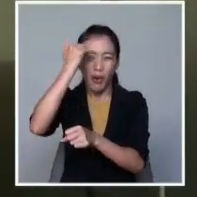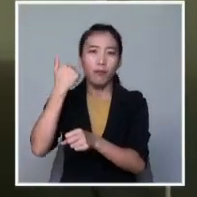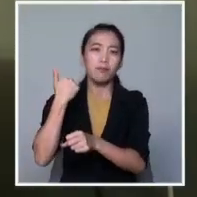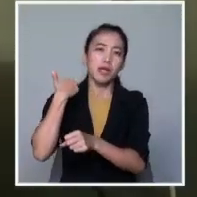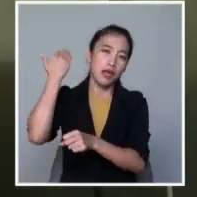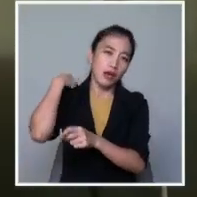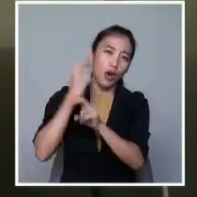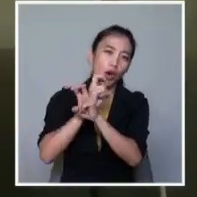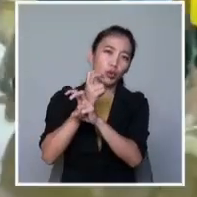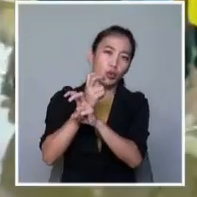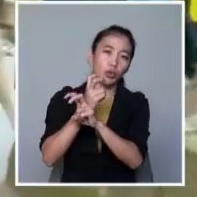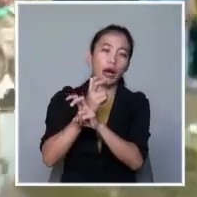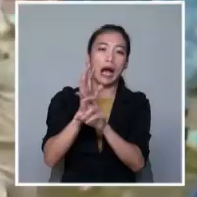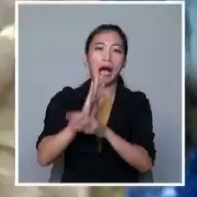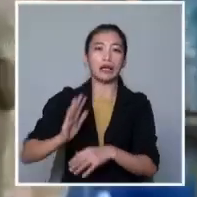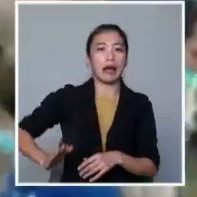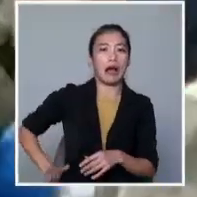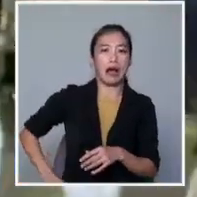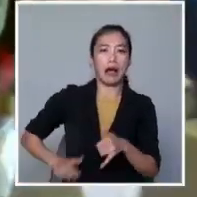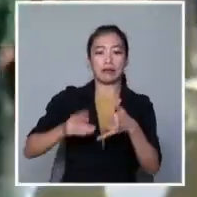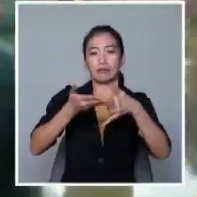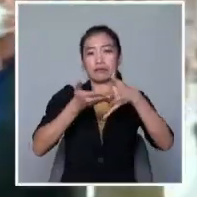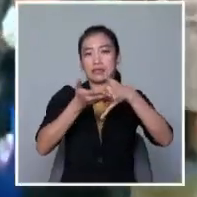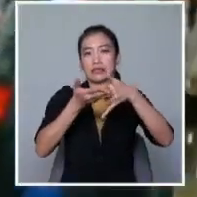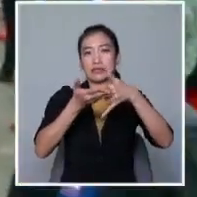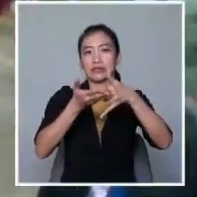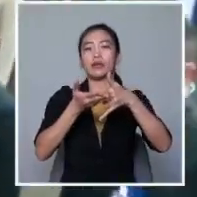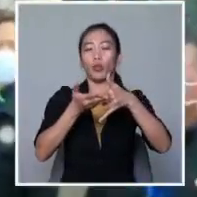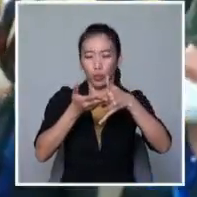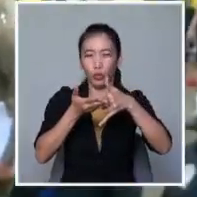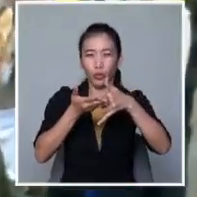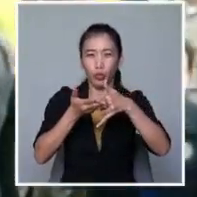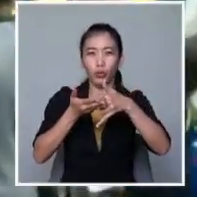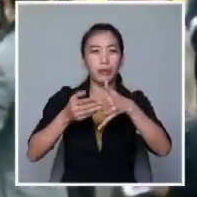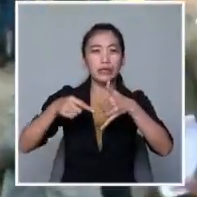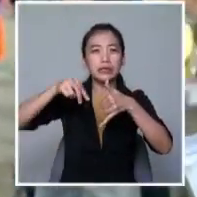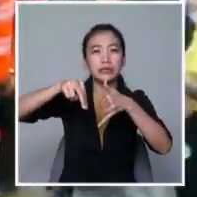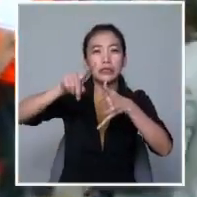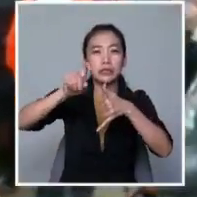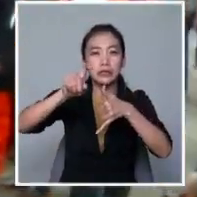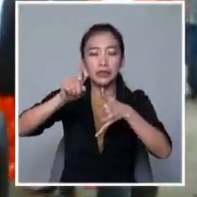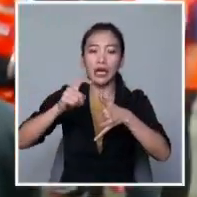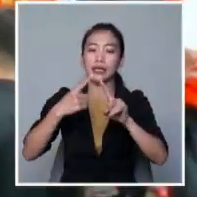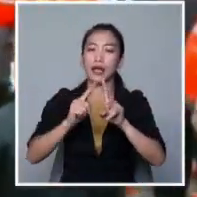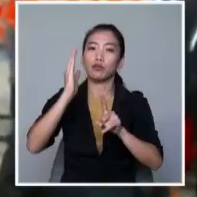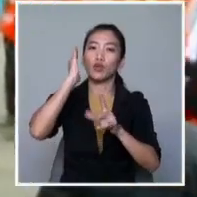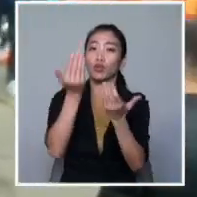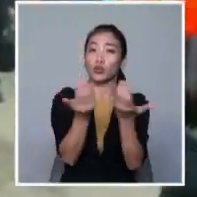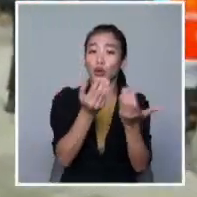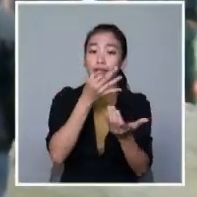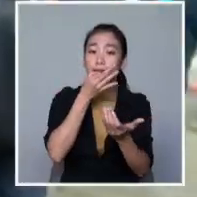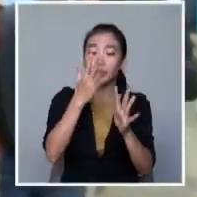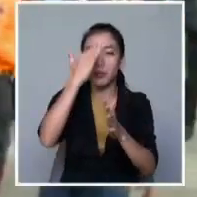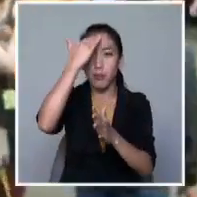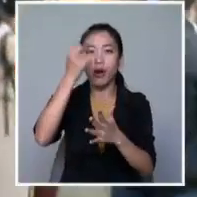ประสาทอัมพาตท่อนขาพร้อมลูกชายที่ไม่มีอาชีพเนื่องจากประสบอุบัติเหตุรถจักรยานล้มทั้งนี้นะ